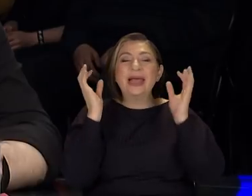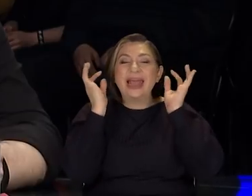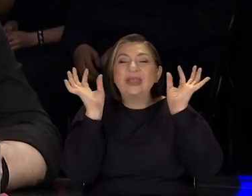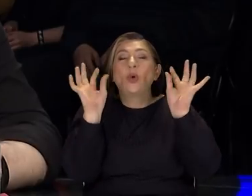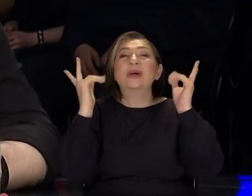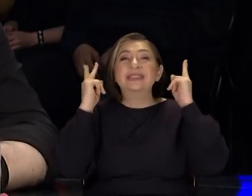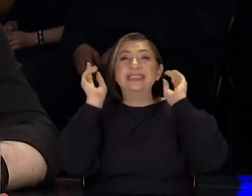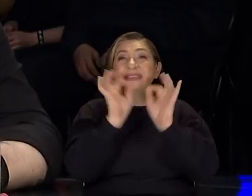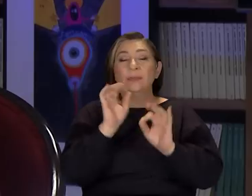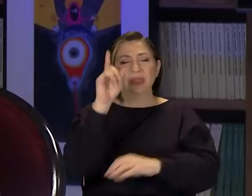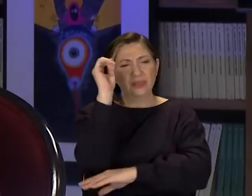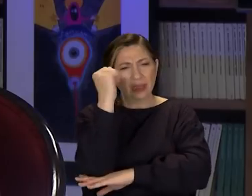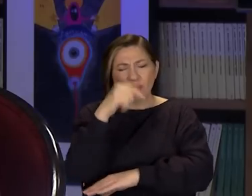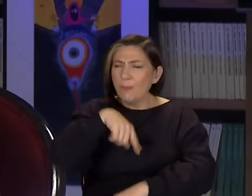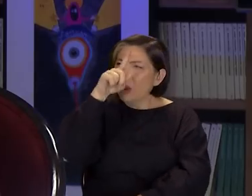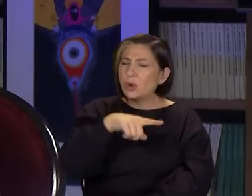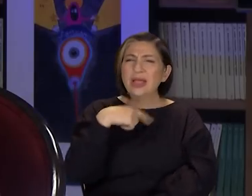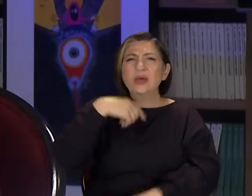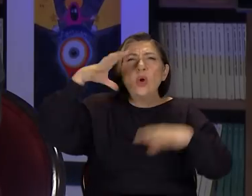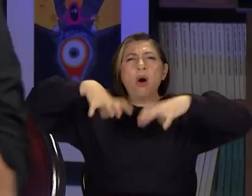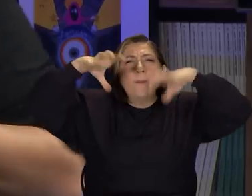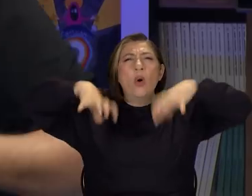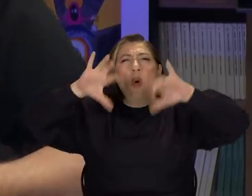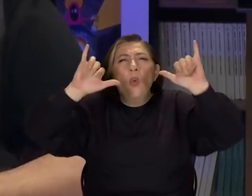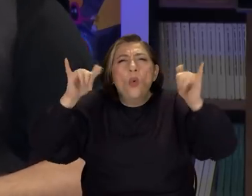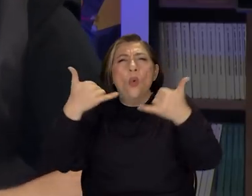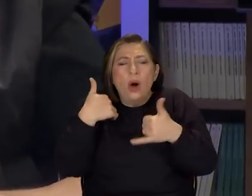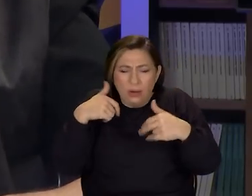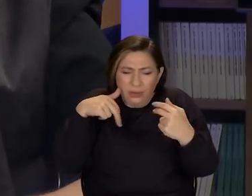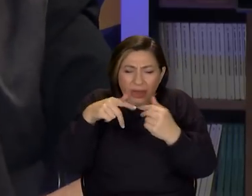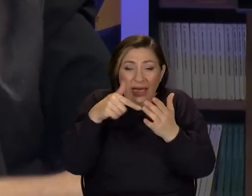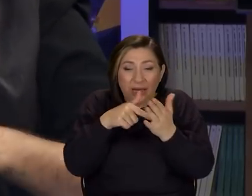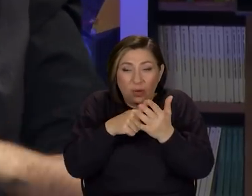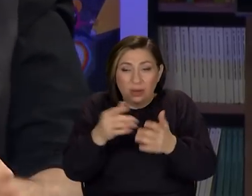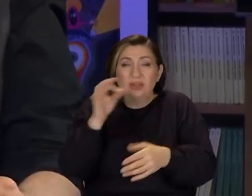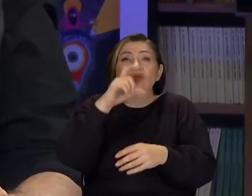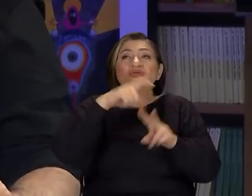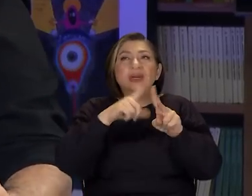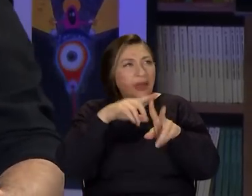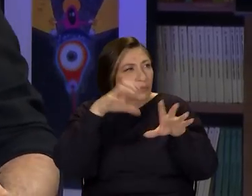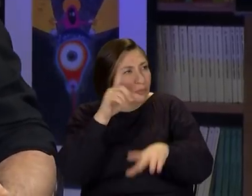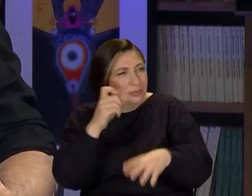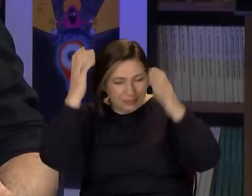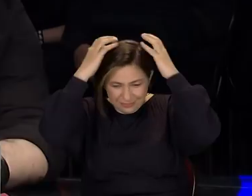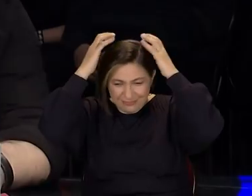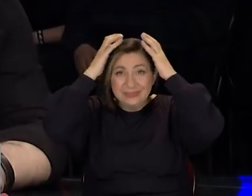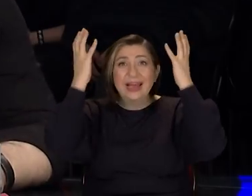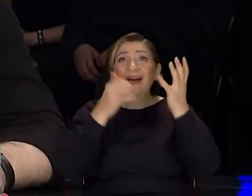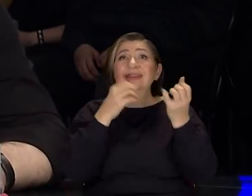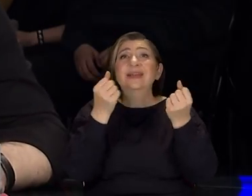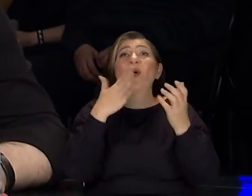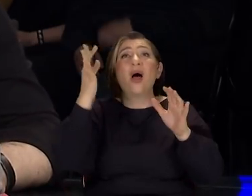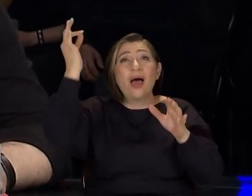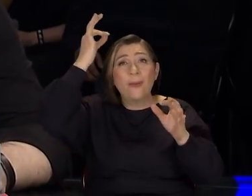dokunulmadı. Ya bir gün Taksim'de böyle rezil bir yağmurda yürüyoruz. Karşıya geçtik Kadıköy'de. Can dedi ki yağmur mu yağıyor?